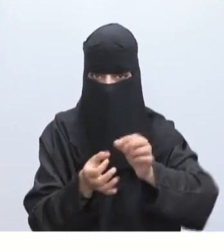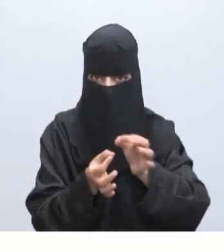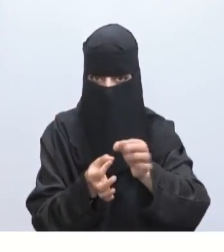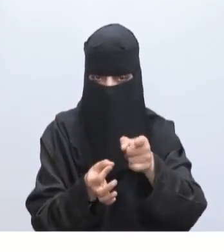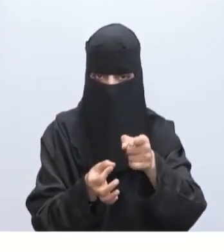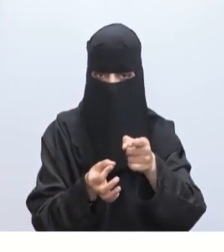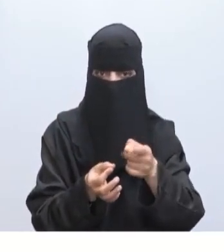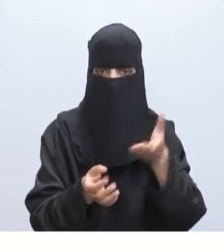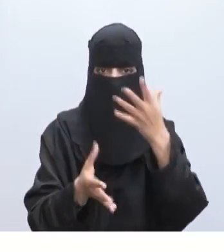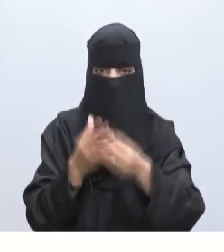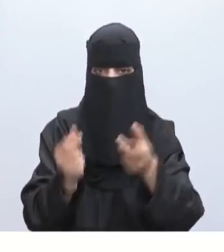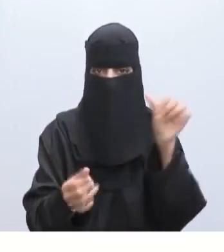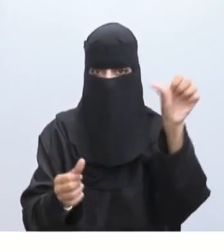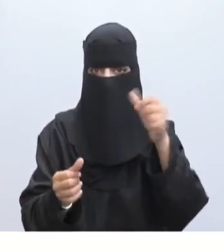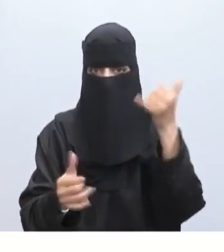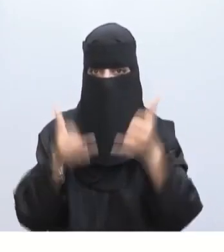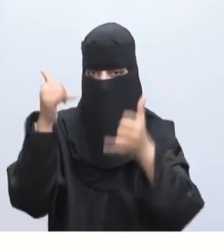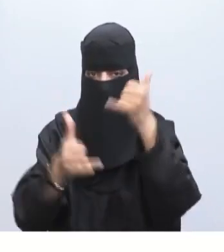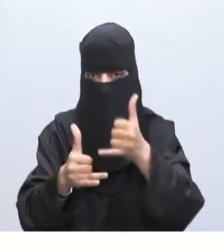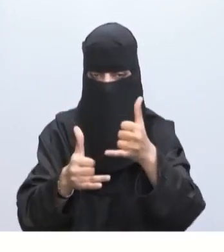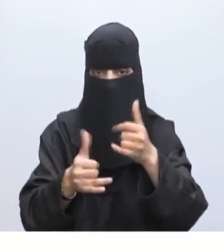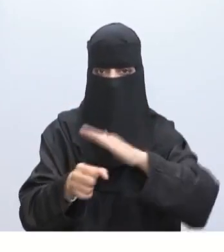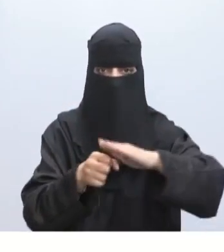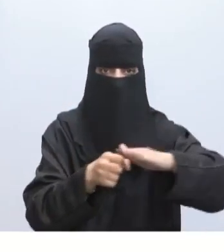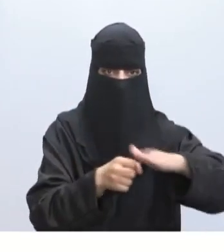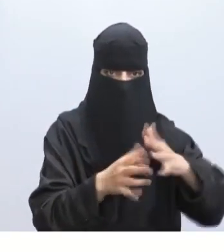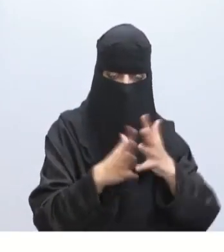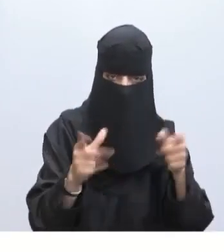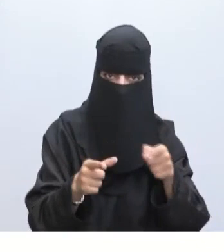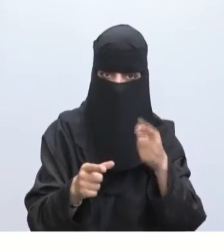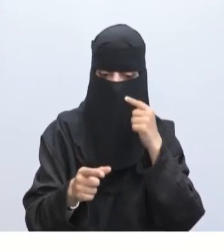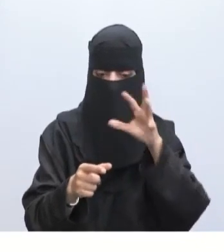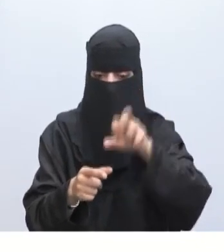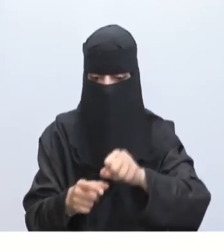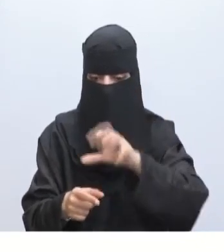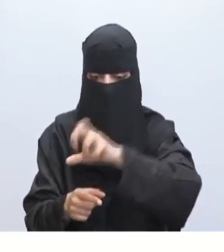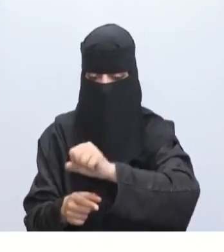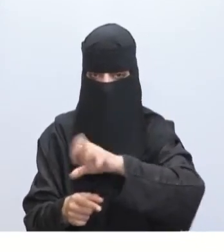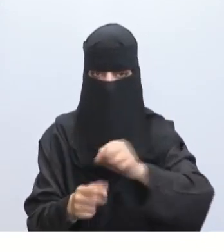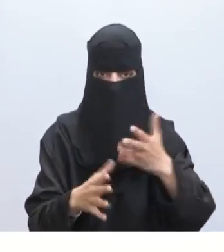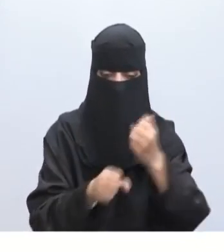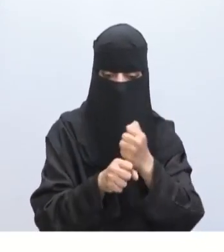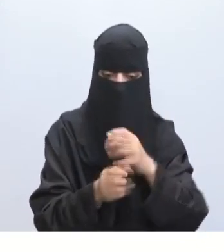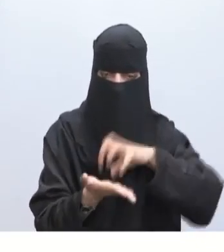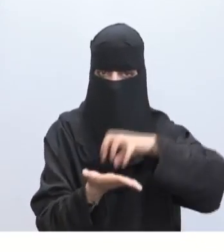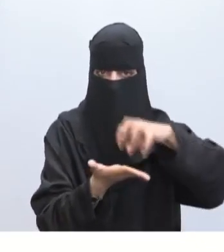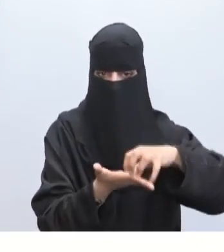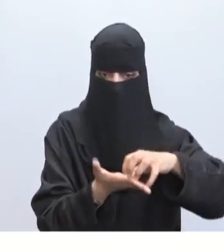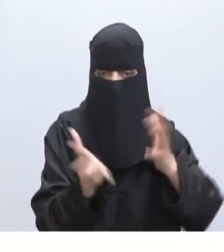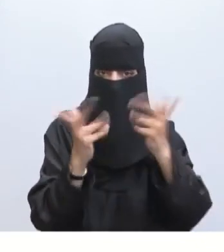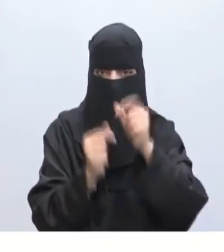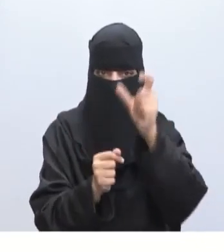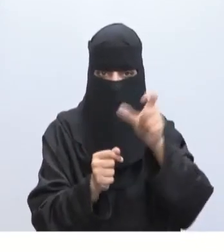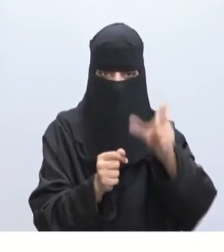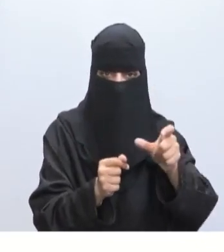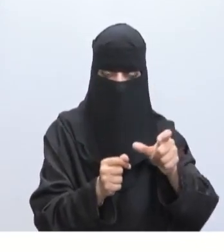وان يقتل ابنائها ويقتل الابرياء فيها ويعتقل و يقوم بنقل عددا من